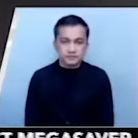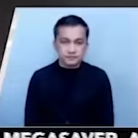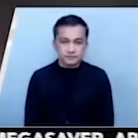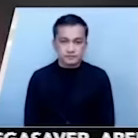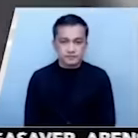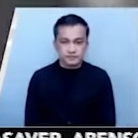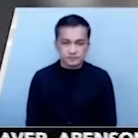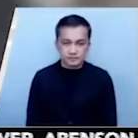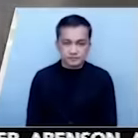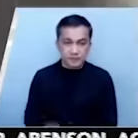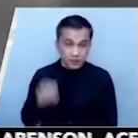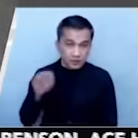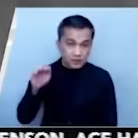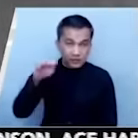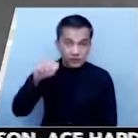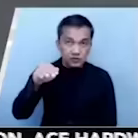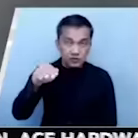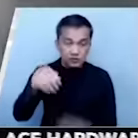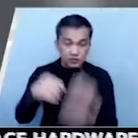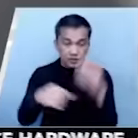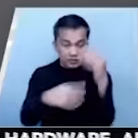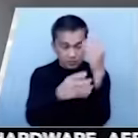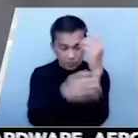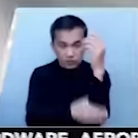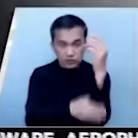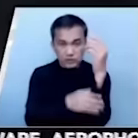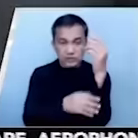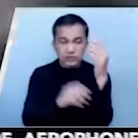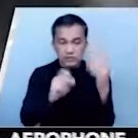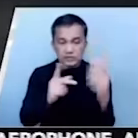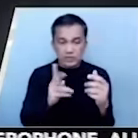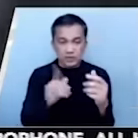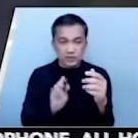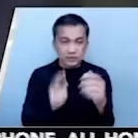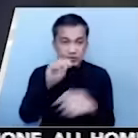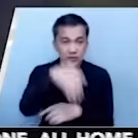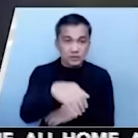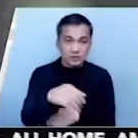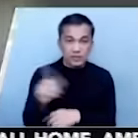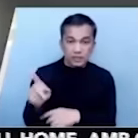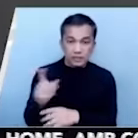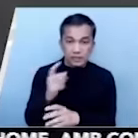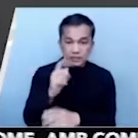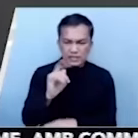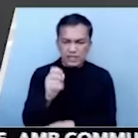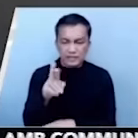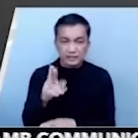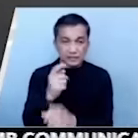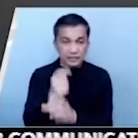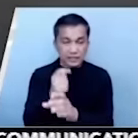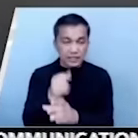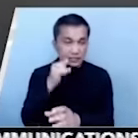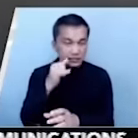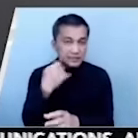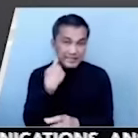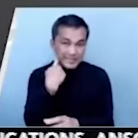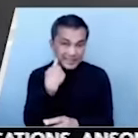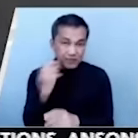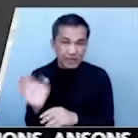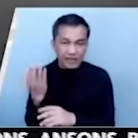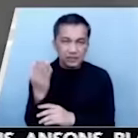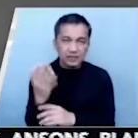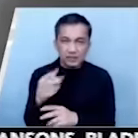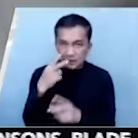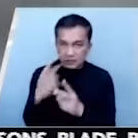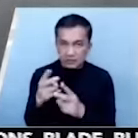Nakahinto sa gilid ng poste sa Skyway at Grade southbound sa Pasay ang tanker na ito kaninang umaga. Kita rin namin nilalagay na buhangin